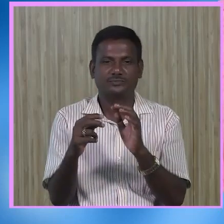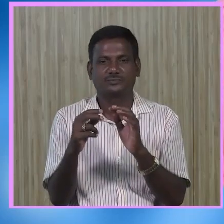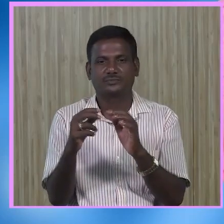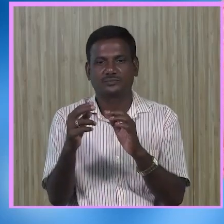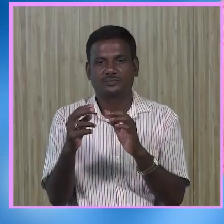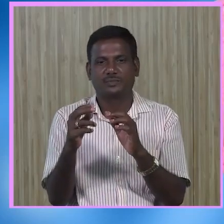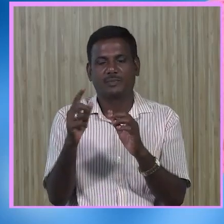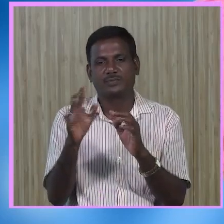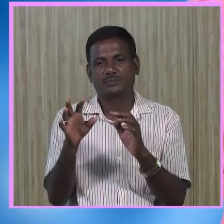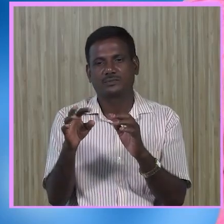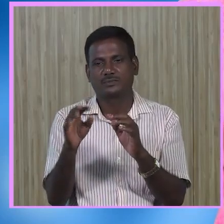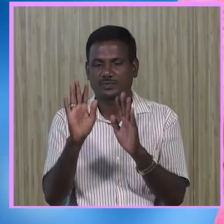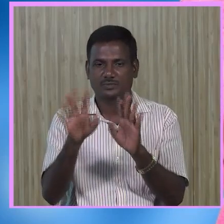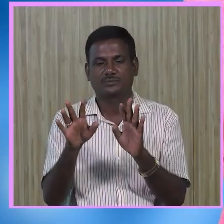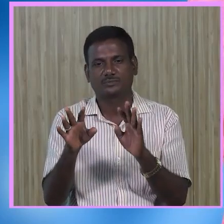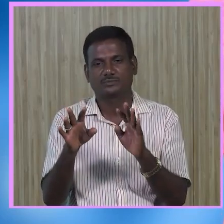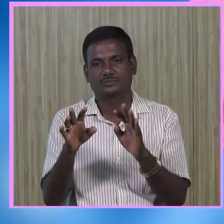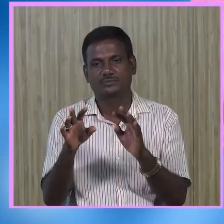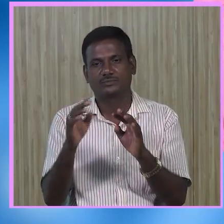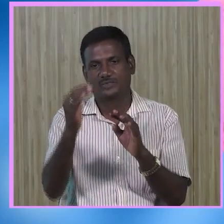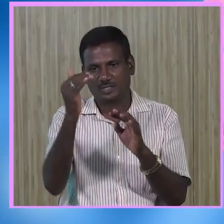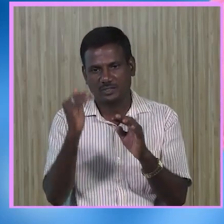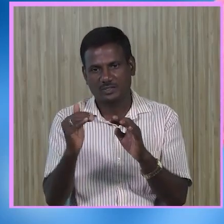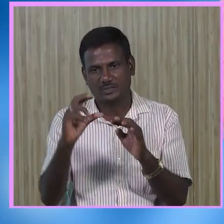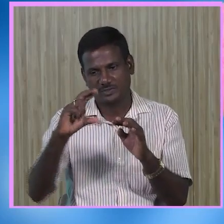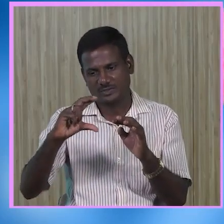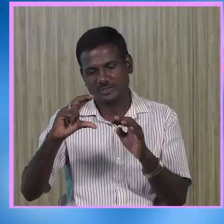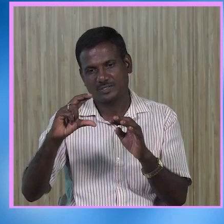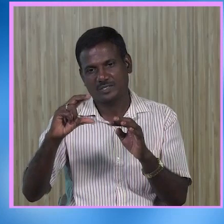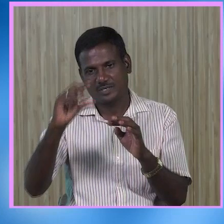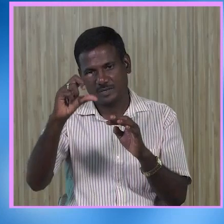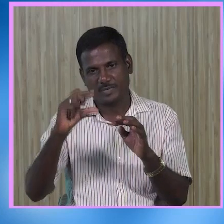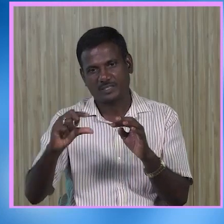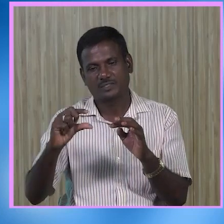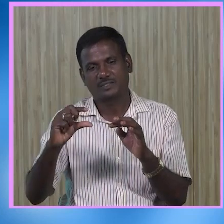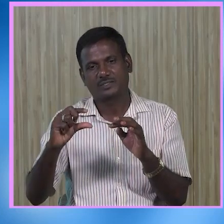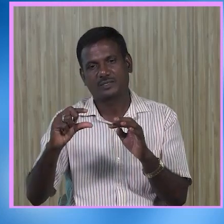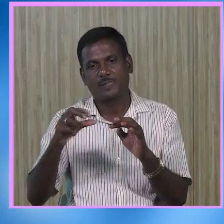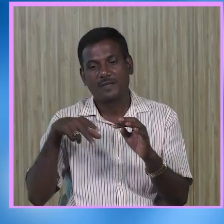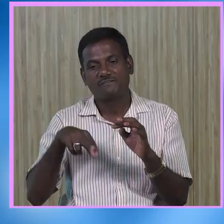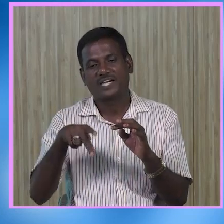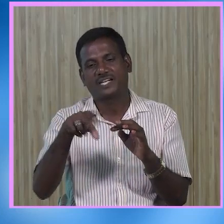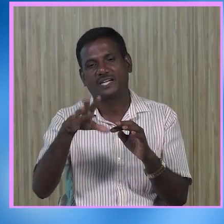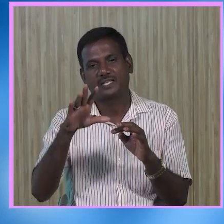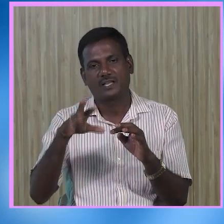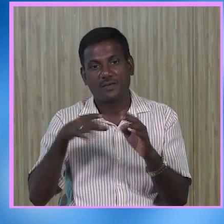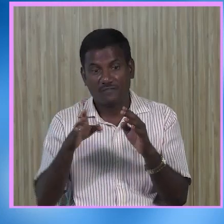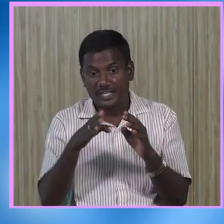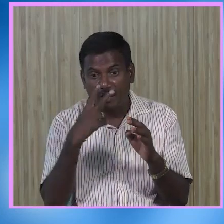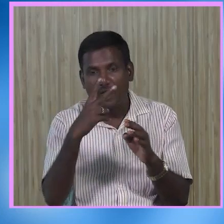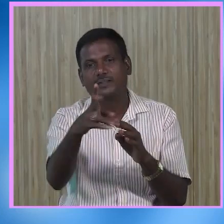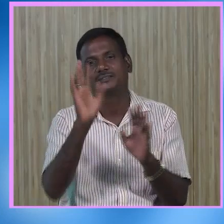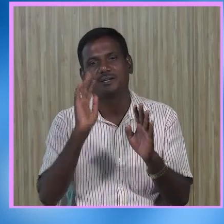அது மாதிரி பனிச்சுமை அமைப்பு இதில் இருக்கும். அடுத்தபடியாக இந்த பகுதி வந்து வழி நடத்தும் அல்லது